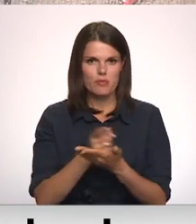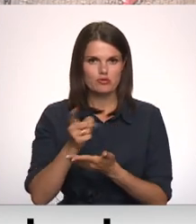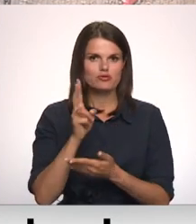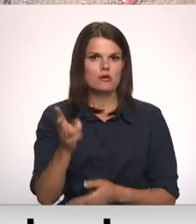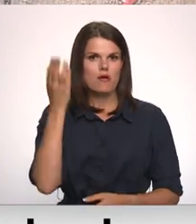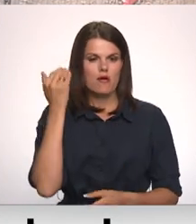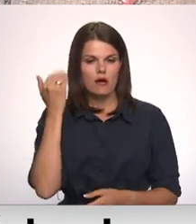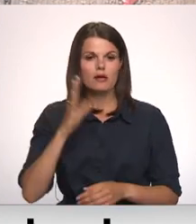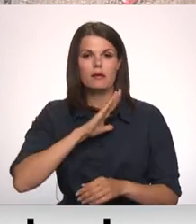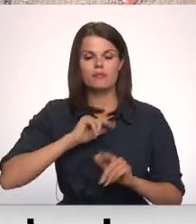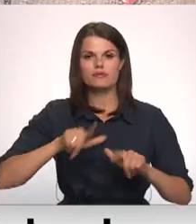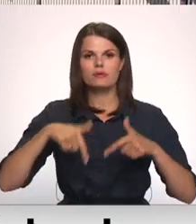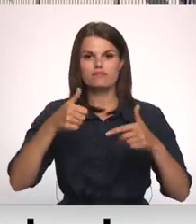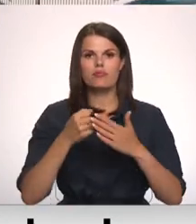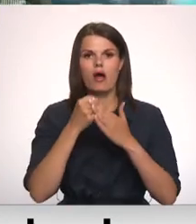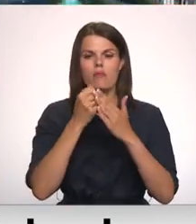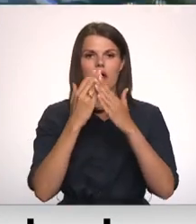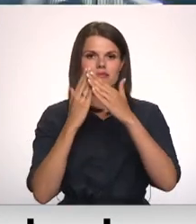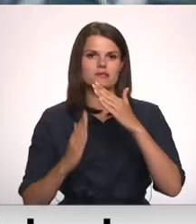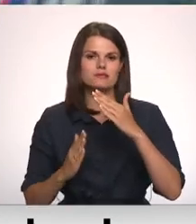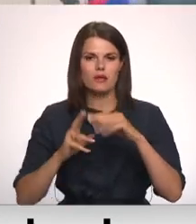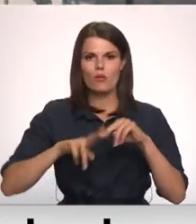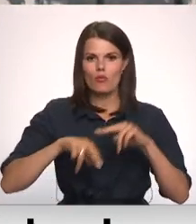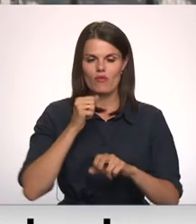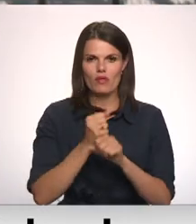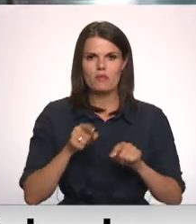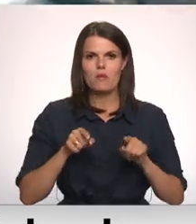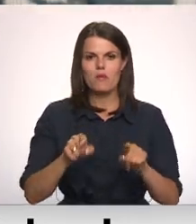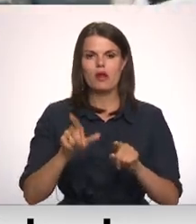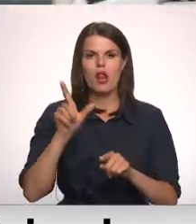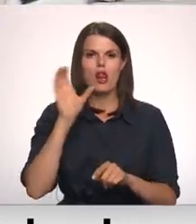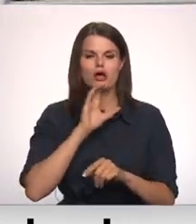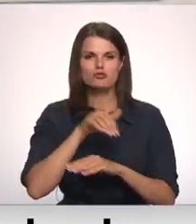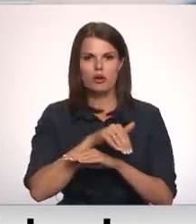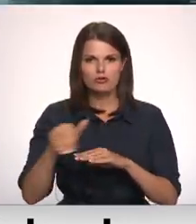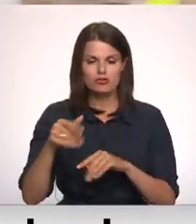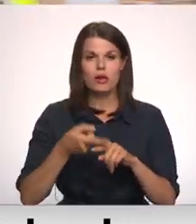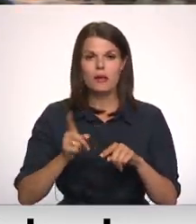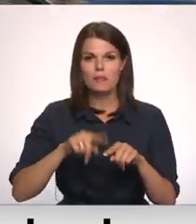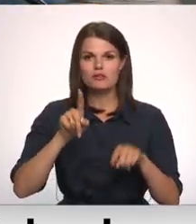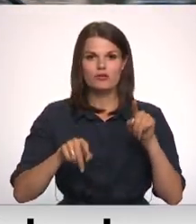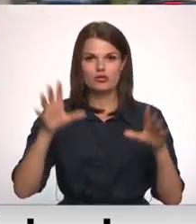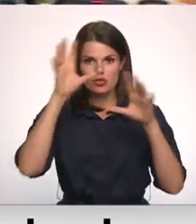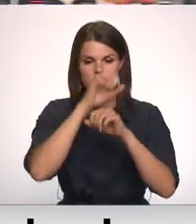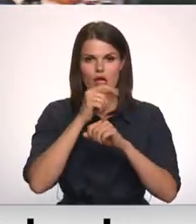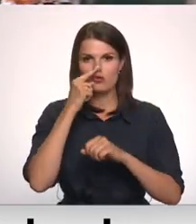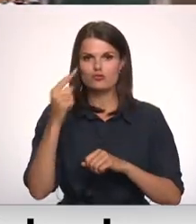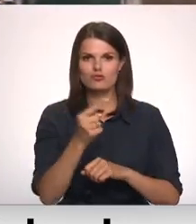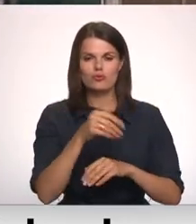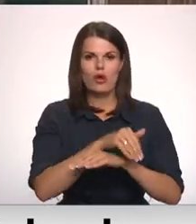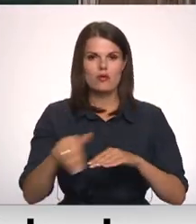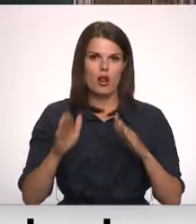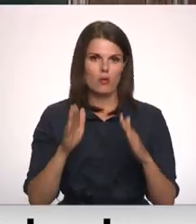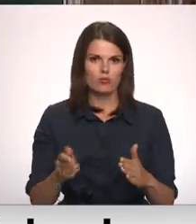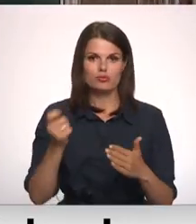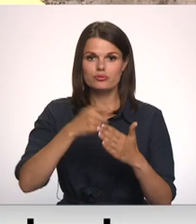paredz veikt pārvada atbalsta sienas būvdarbus paralēli Lāčplēša ielai, tāpēc atsevišķās naktas stundās iela būs slēgta. Pabeidzot